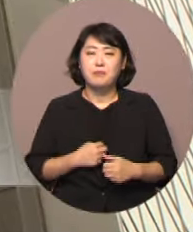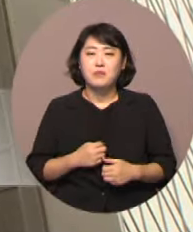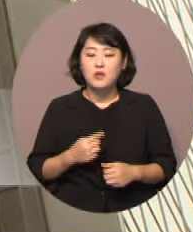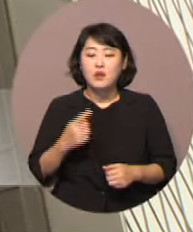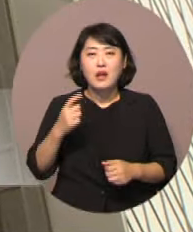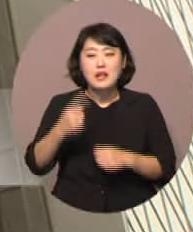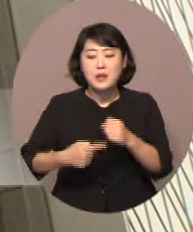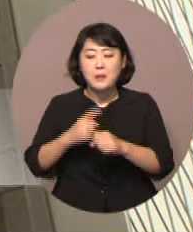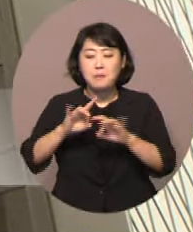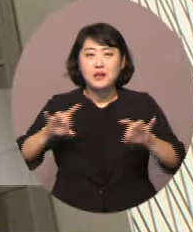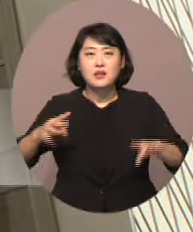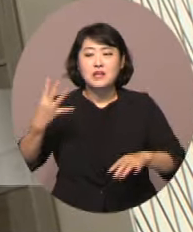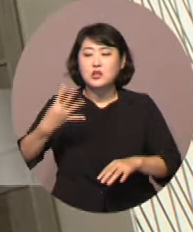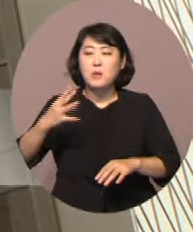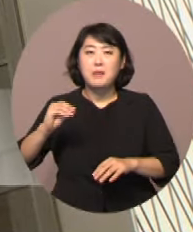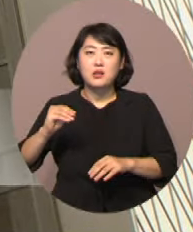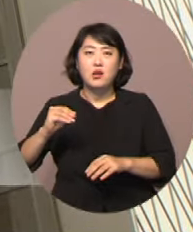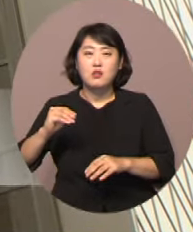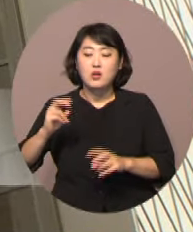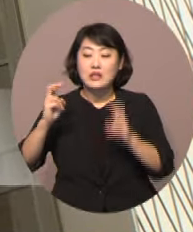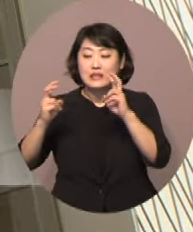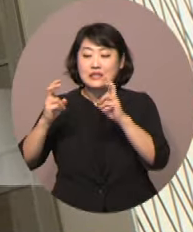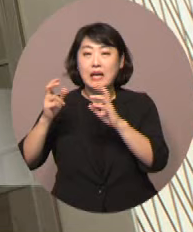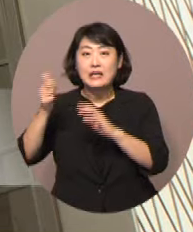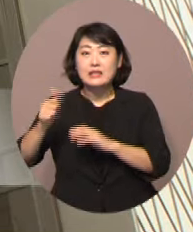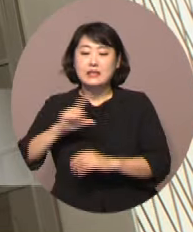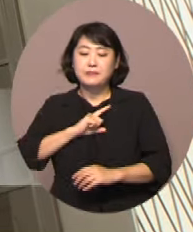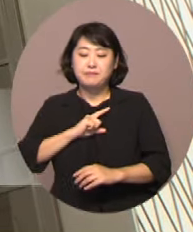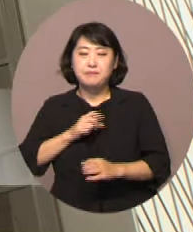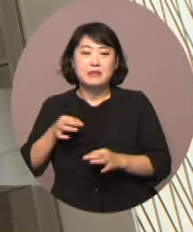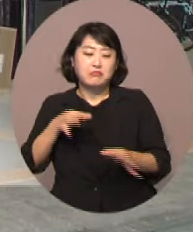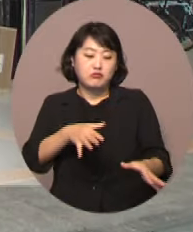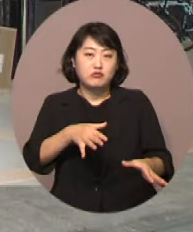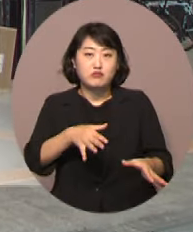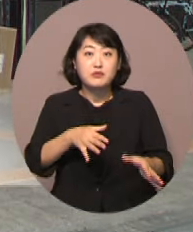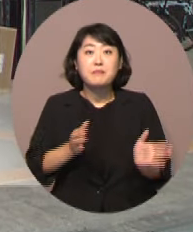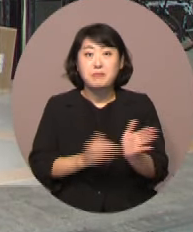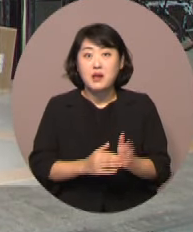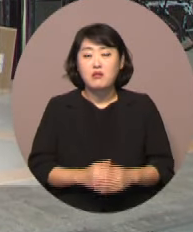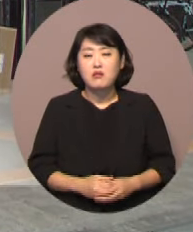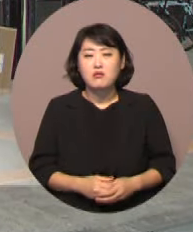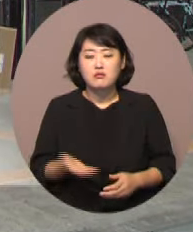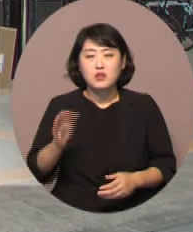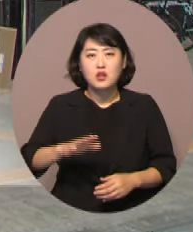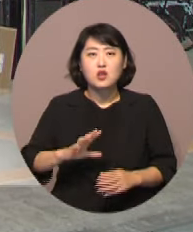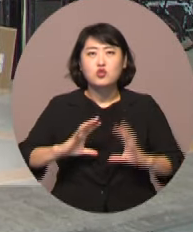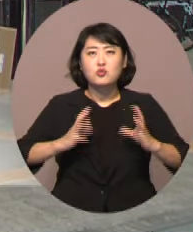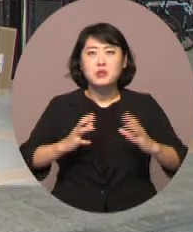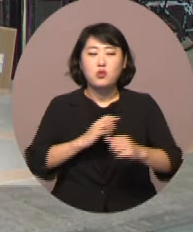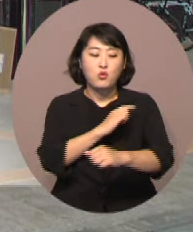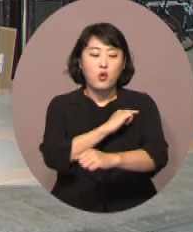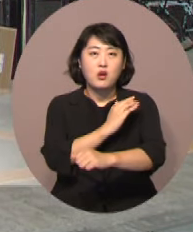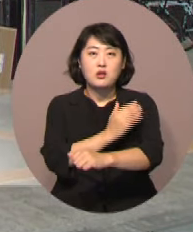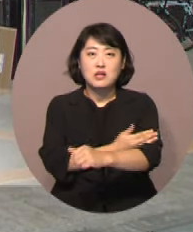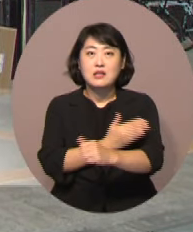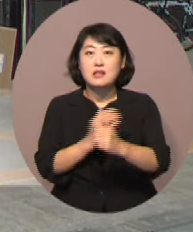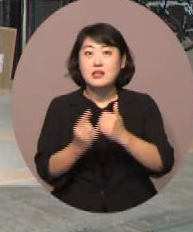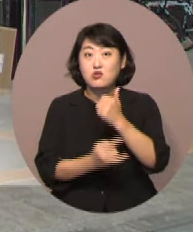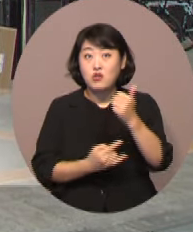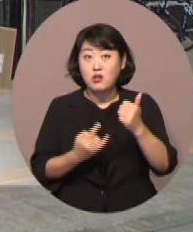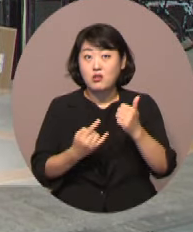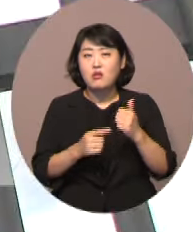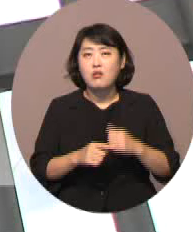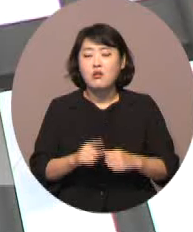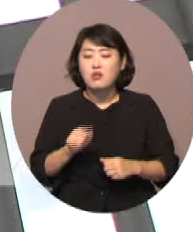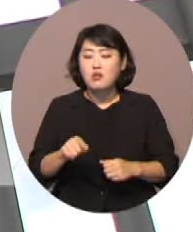4천만 원을 사장 명의의 기부금 형식으로 후원했습니다 그런데 국민권익위원회가이 기부는